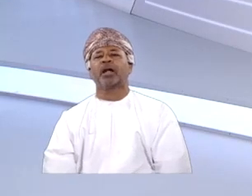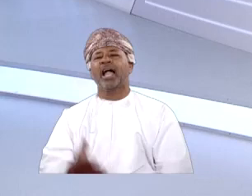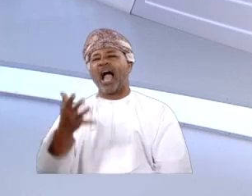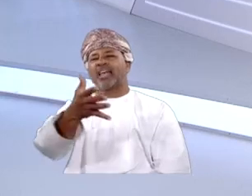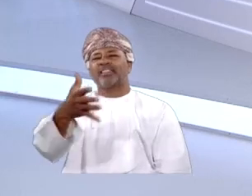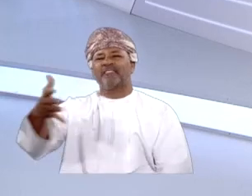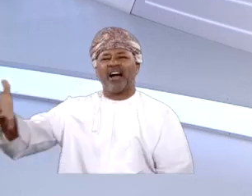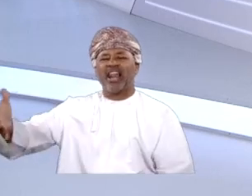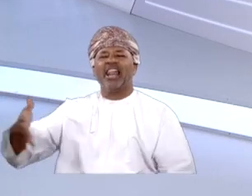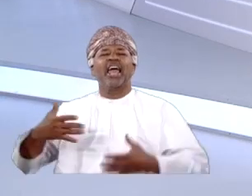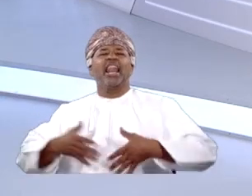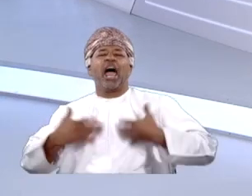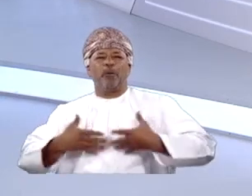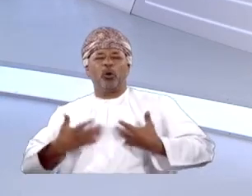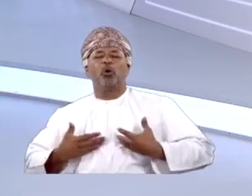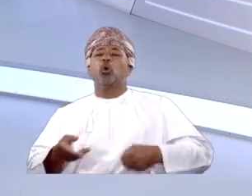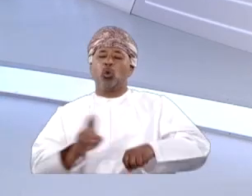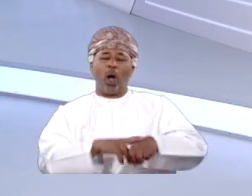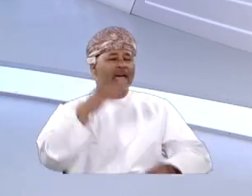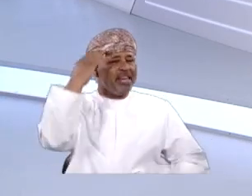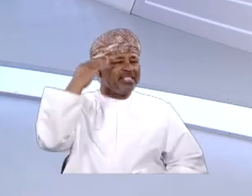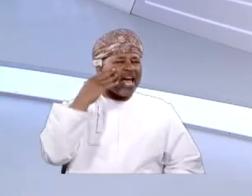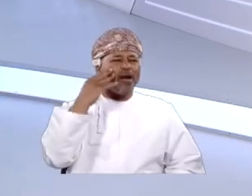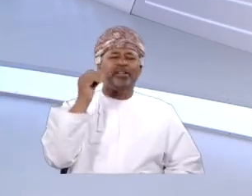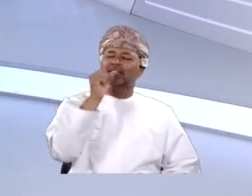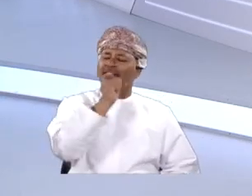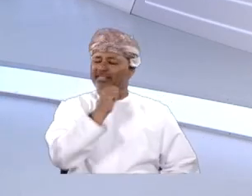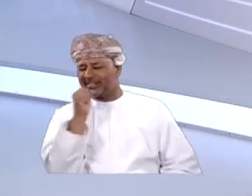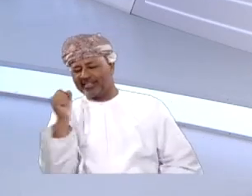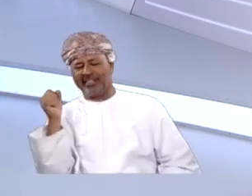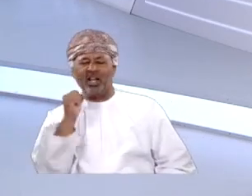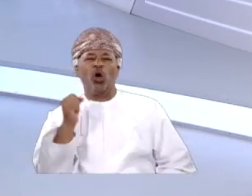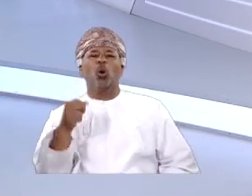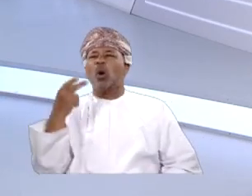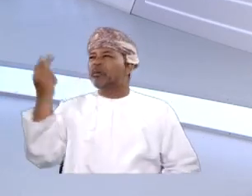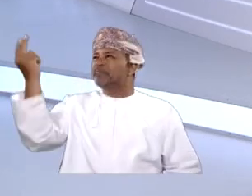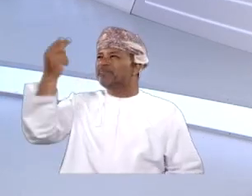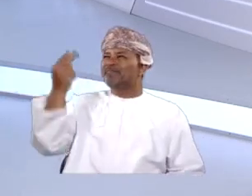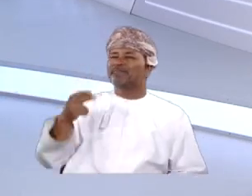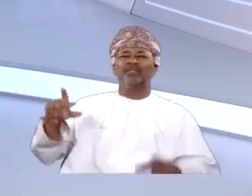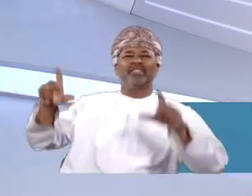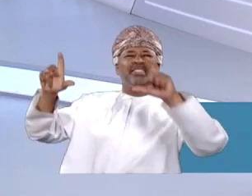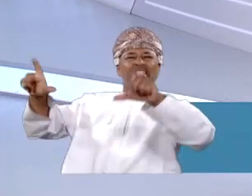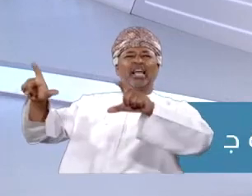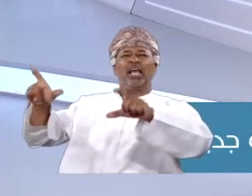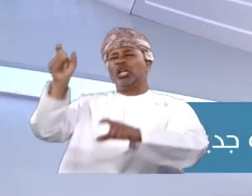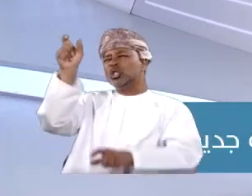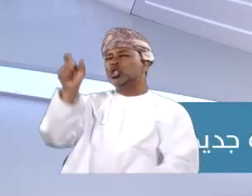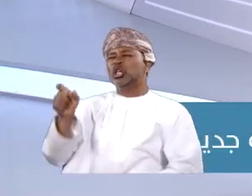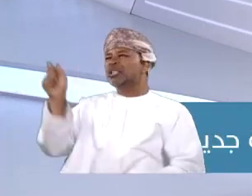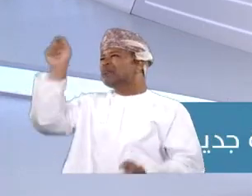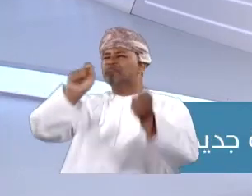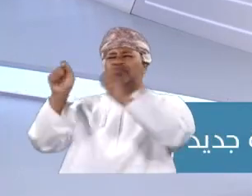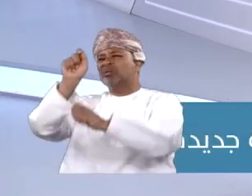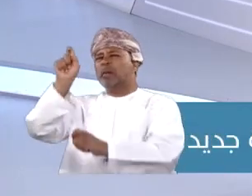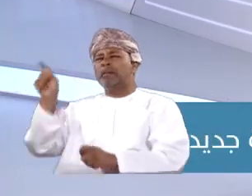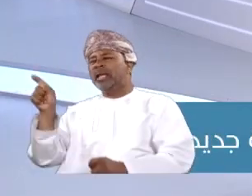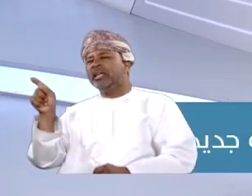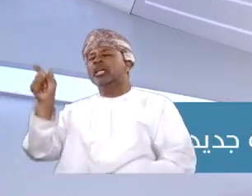أطفال يلعبون ونساء تغني وغيرها من القطع الفنية صممها الفنان مايكل غا،